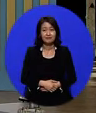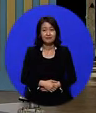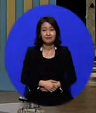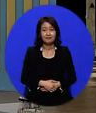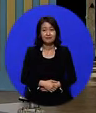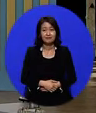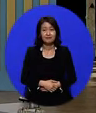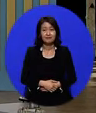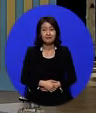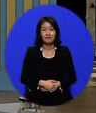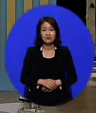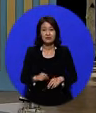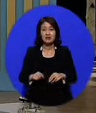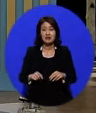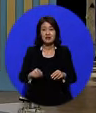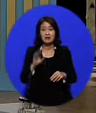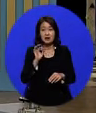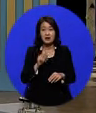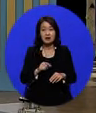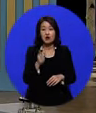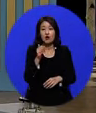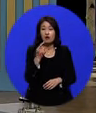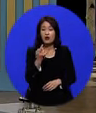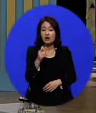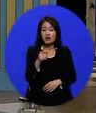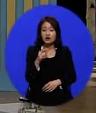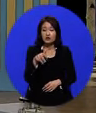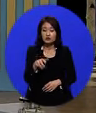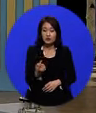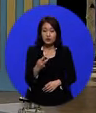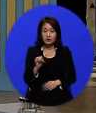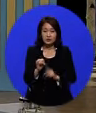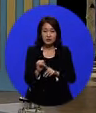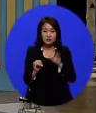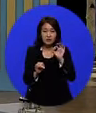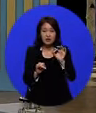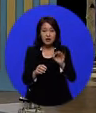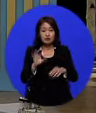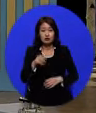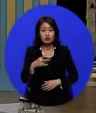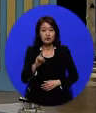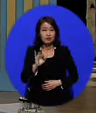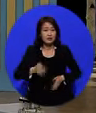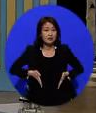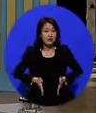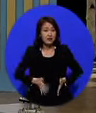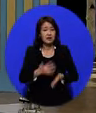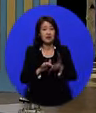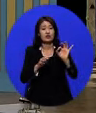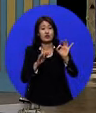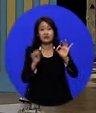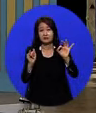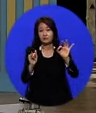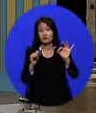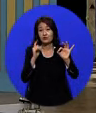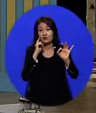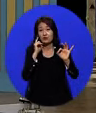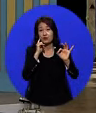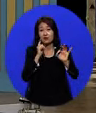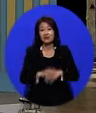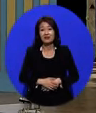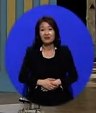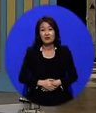자, 회초리 소리를 내면 탈무 이야기가 있어요. 자, 유대인들은 아이들 10명씩 낳아요. 왜 10명씩 낳을까요? 사교육비가 안